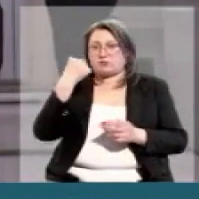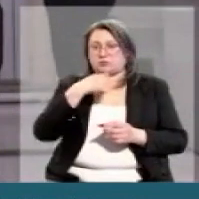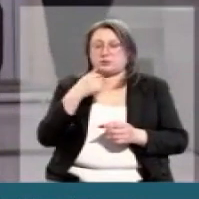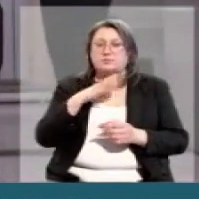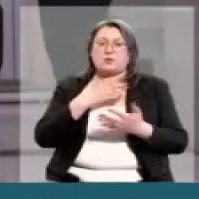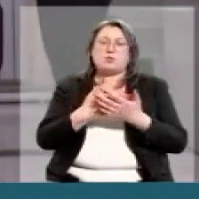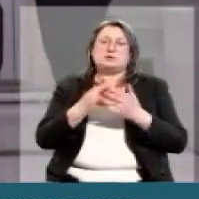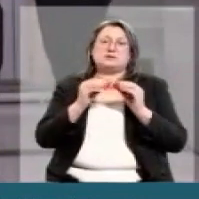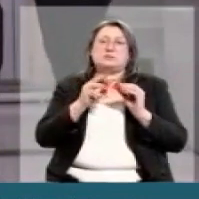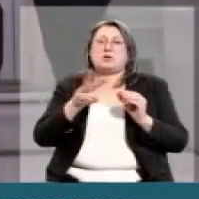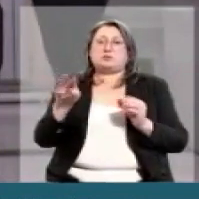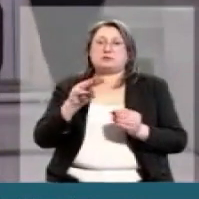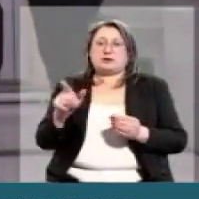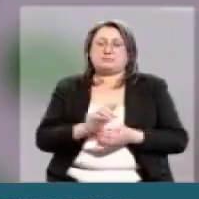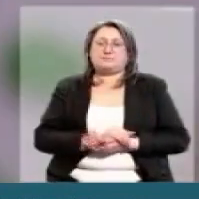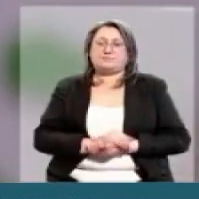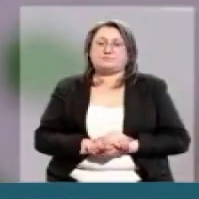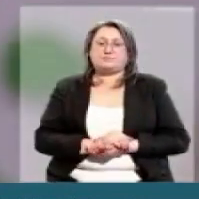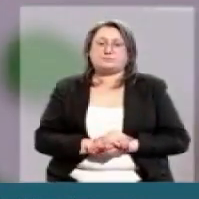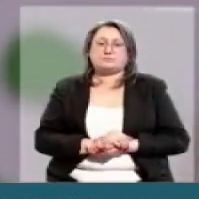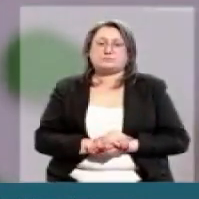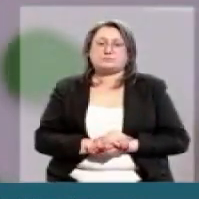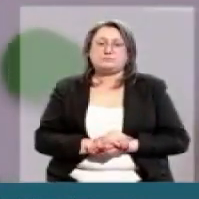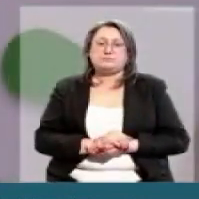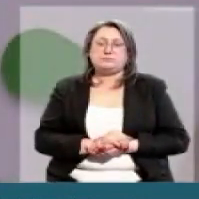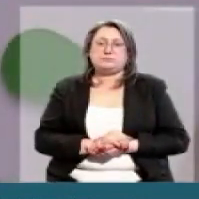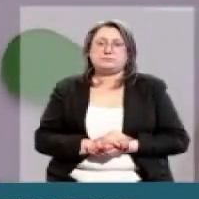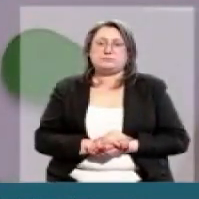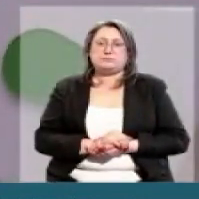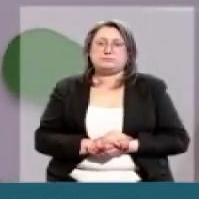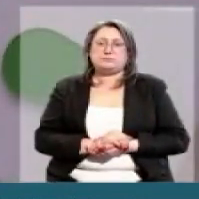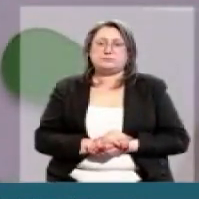составила порядка 10 миллионов тенге. Алмажан Амангельдинова, Алибек Султанов, телеканал Кустанай.